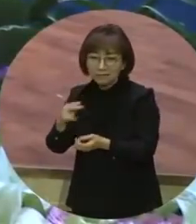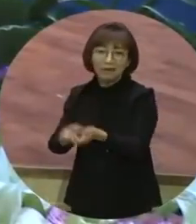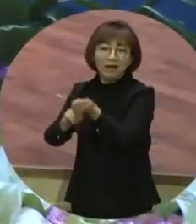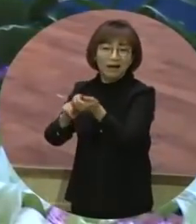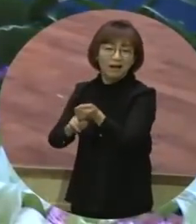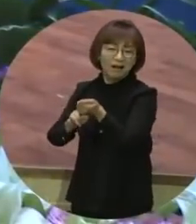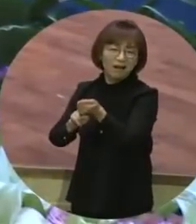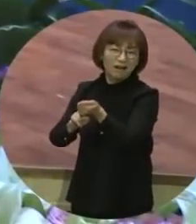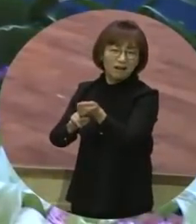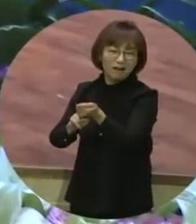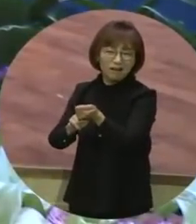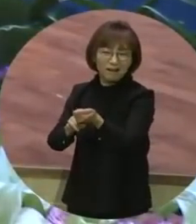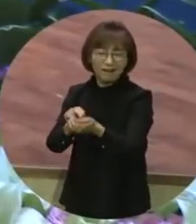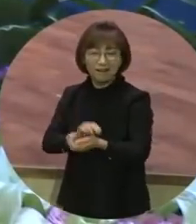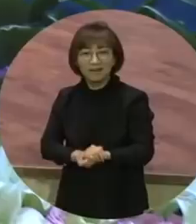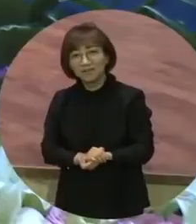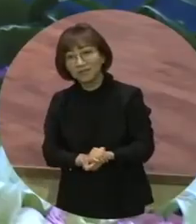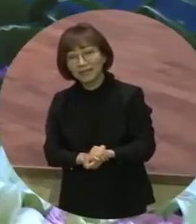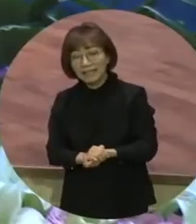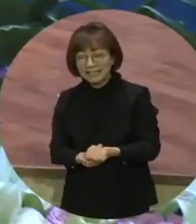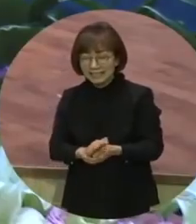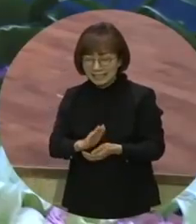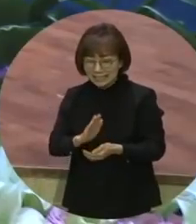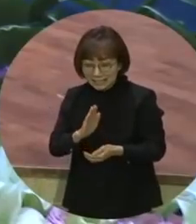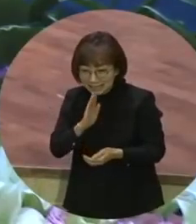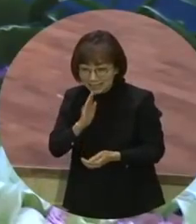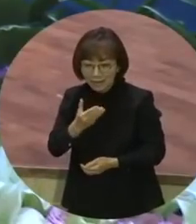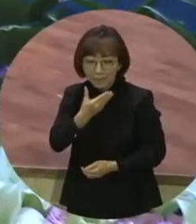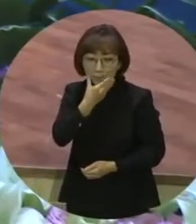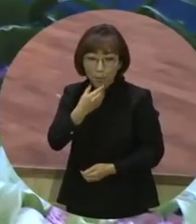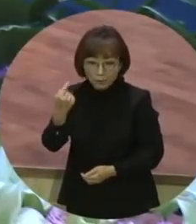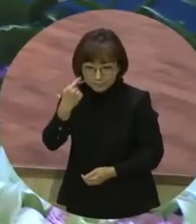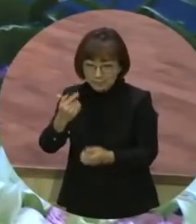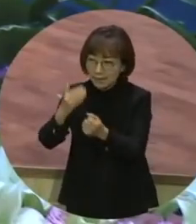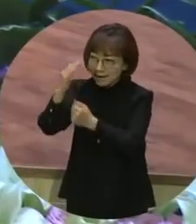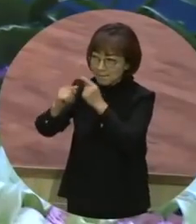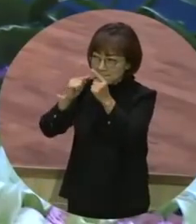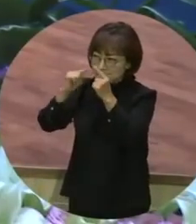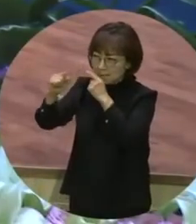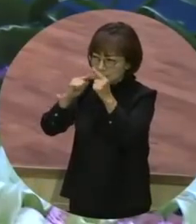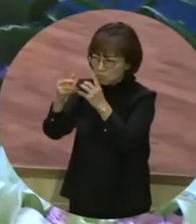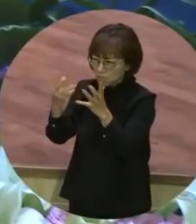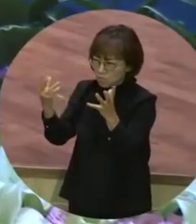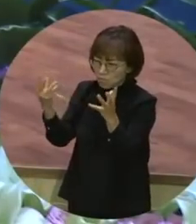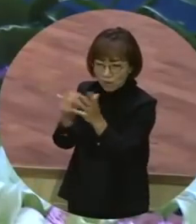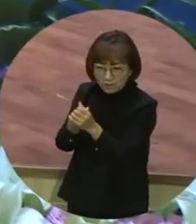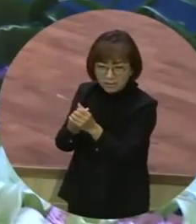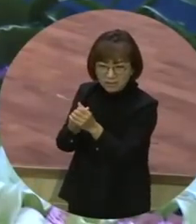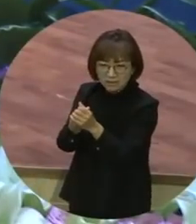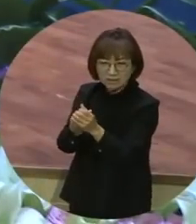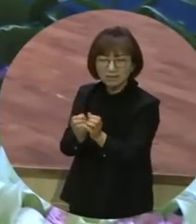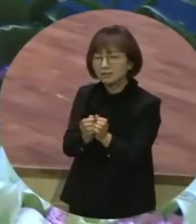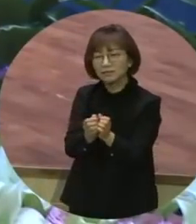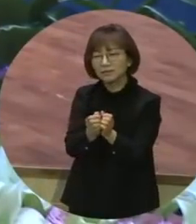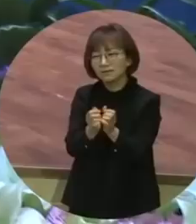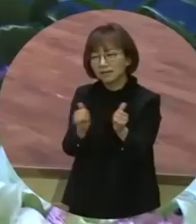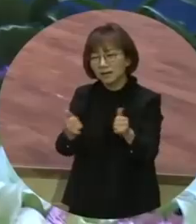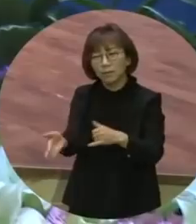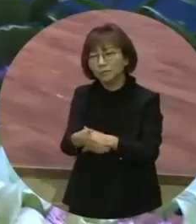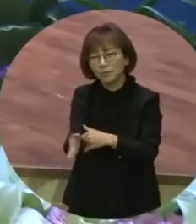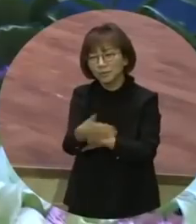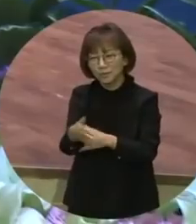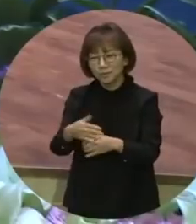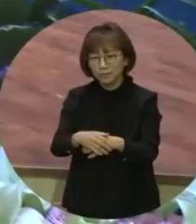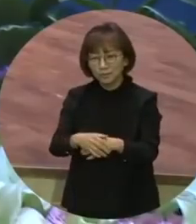전부. 순수하게 여러분처럼 말씀 중심으로 신앙생활을 하는 그러한